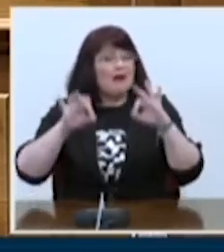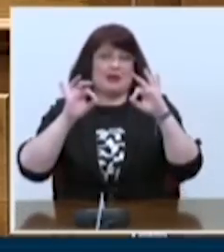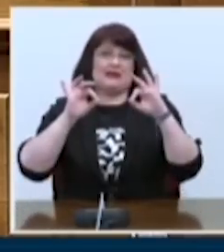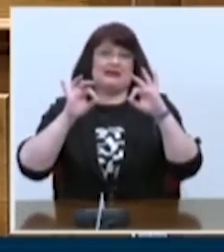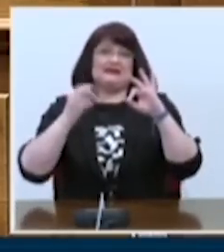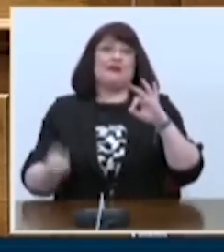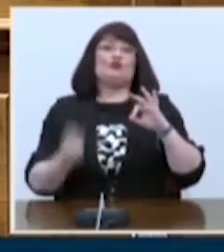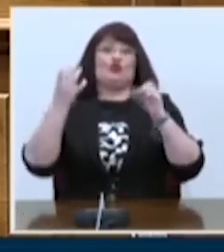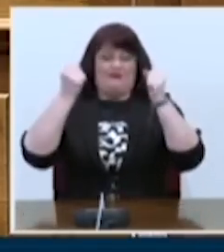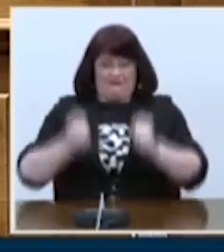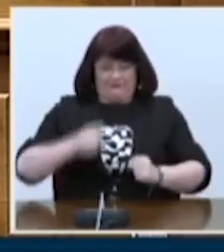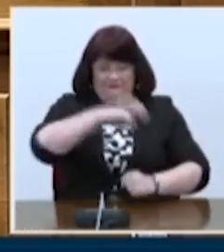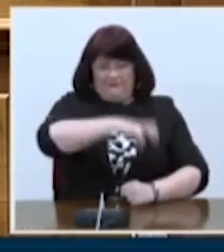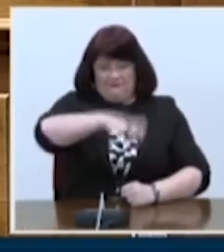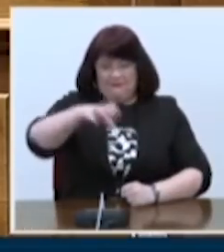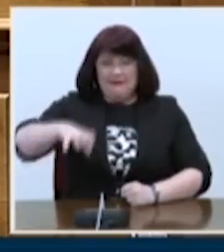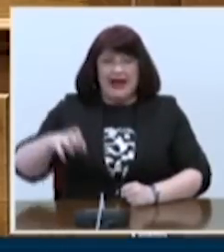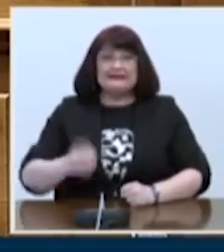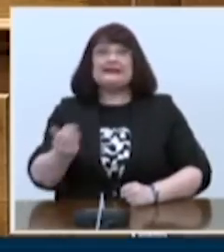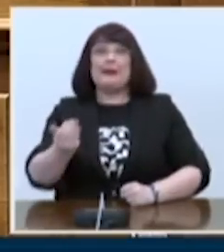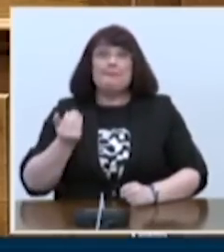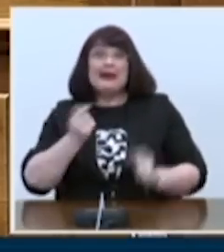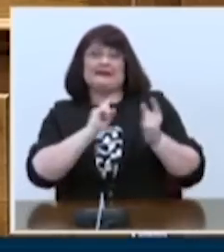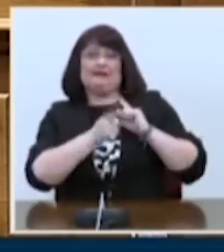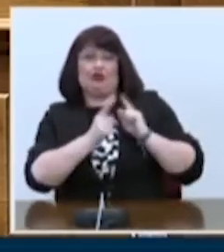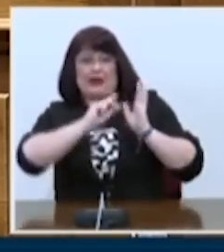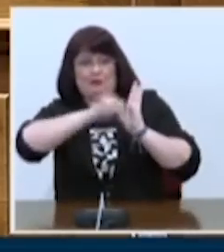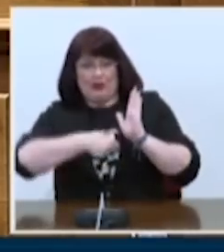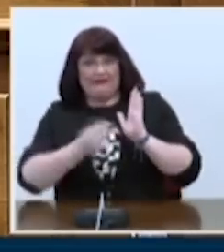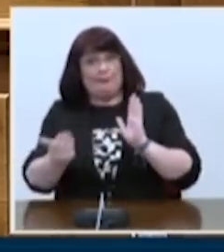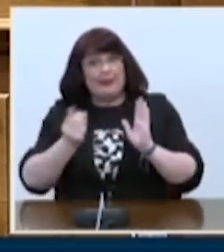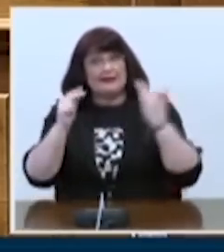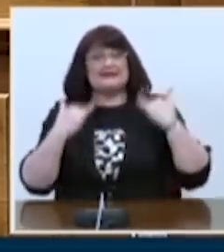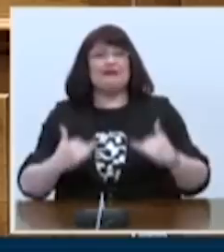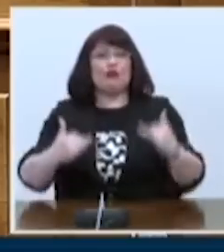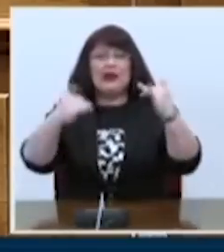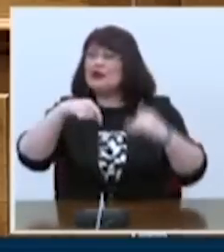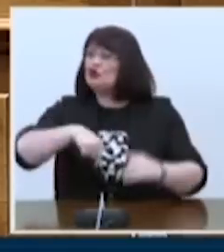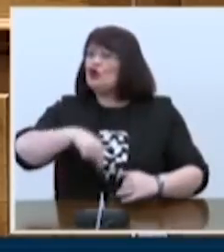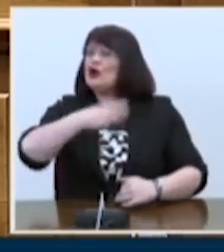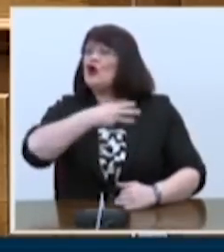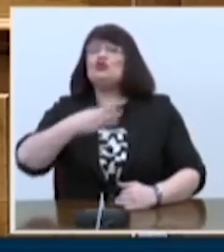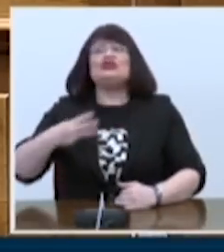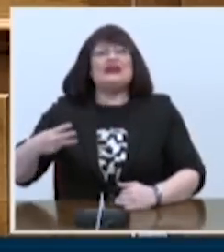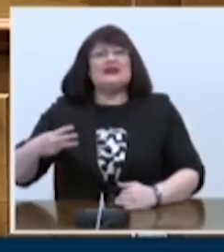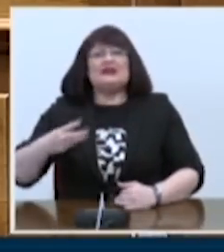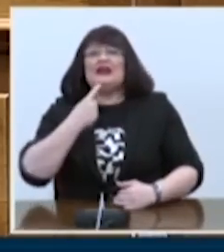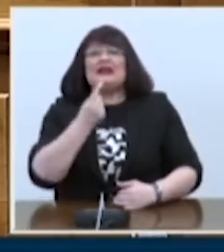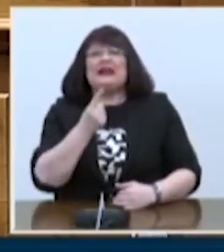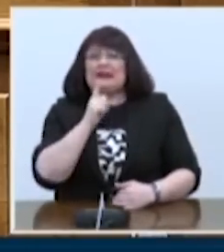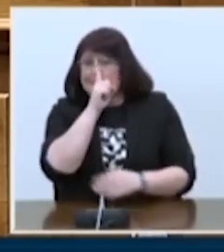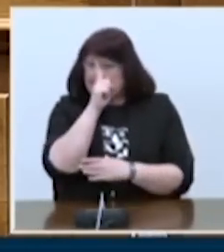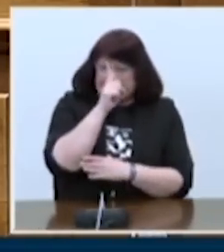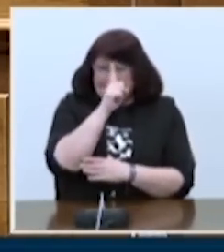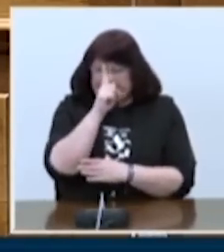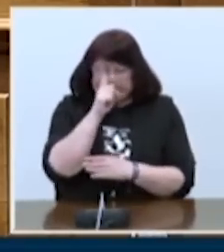βάσεις, πριν καν αυτή η συμφωνία υπογραφεί στη Βουλή, τώρα προσπαθεί και να κρυφτεί πίσω από το δάχτυλό του